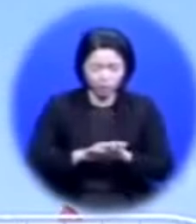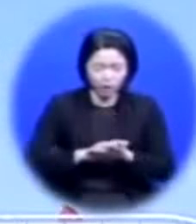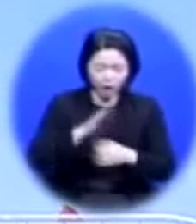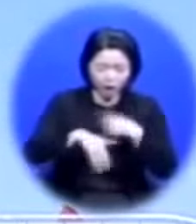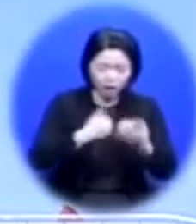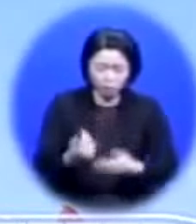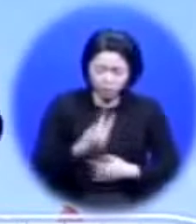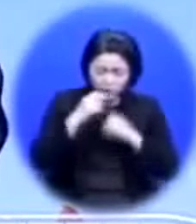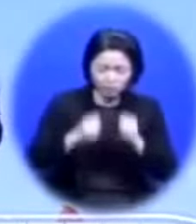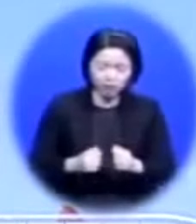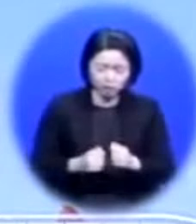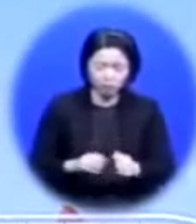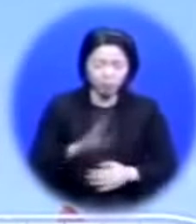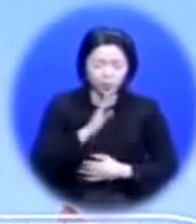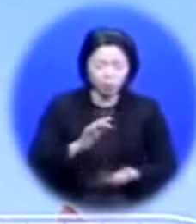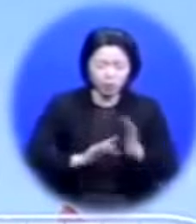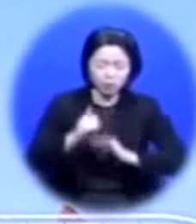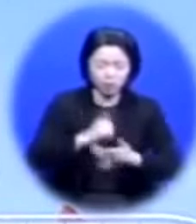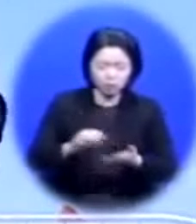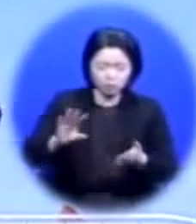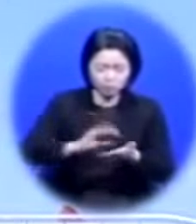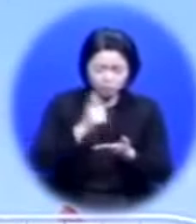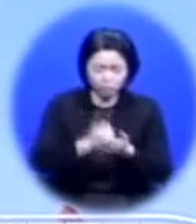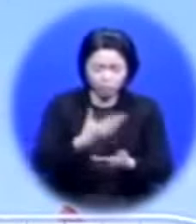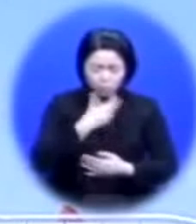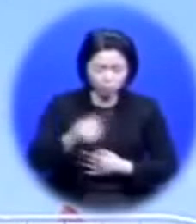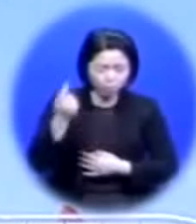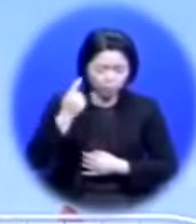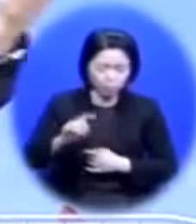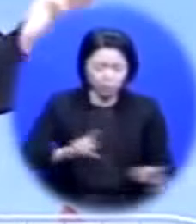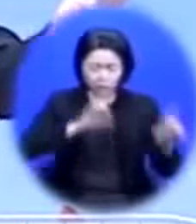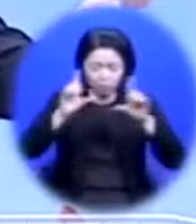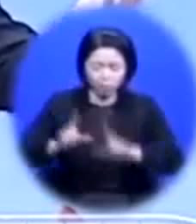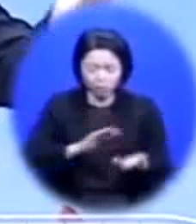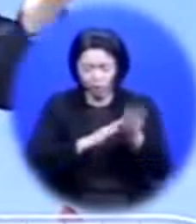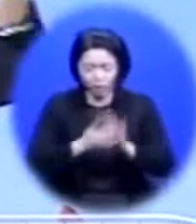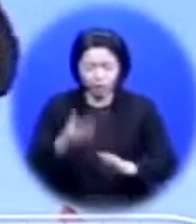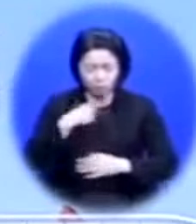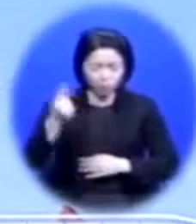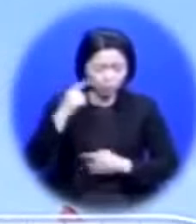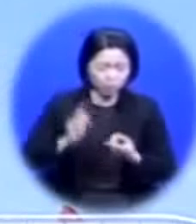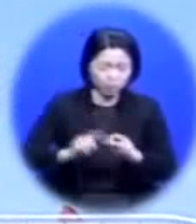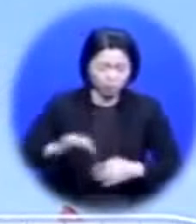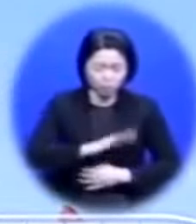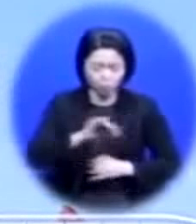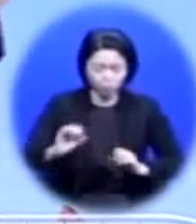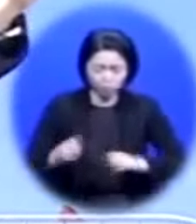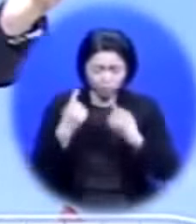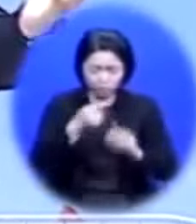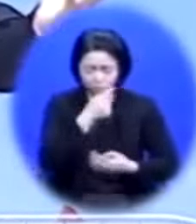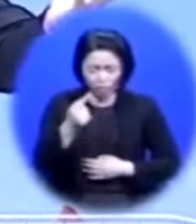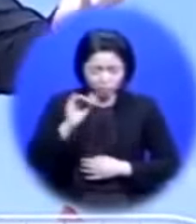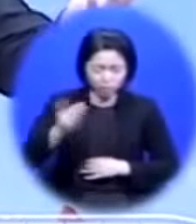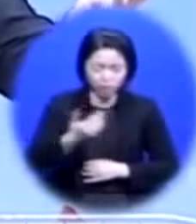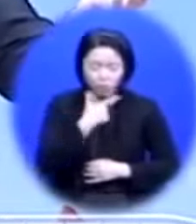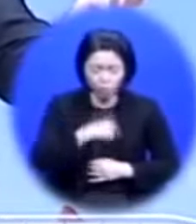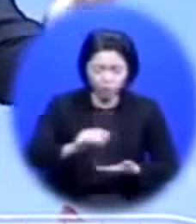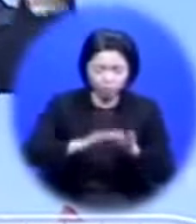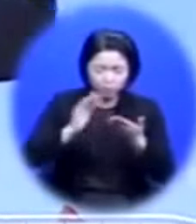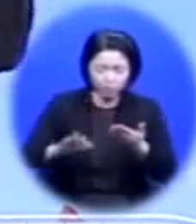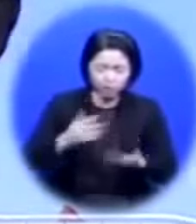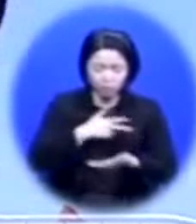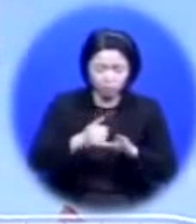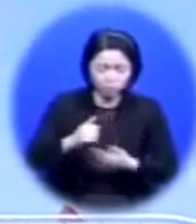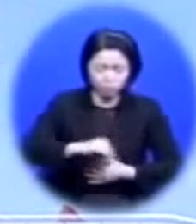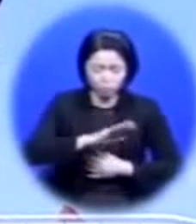살아계심 정말 예수 그리스도의 복음은 삶을 변화시키는 복음임을 우리로 인하여 증거되기 원합니다 아멘 주님